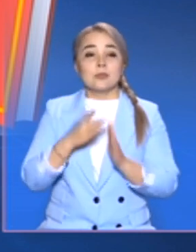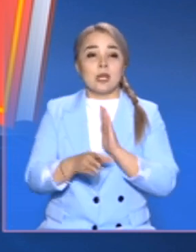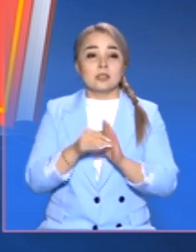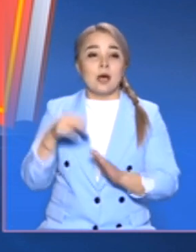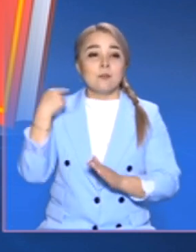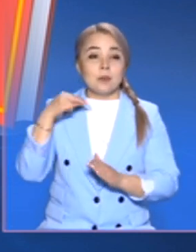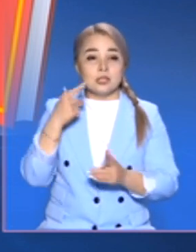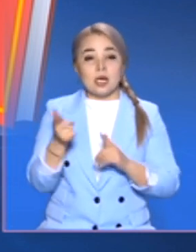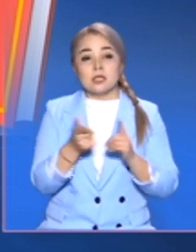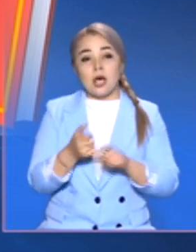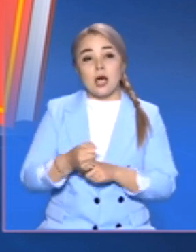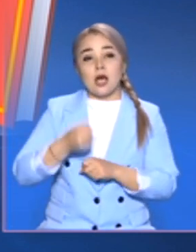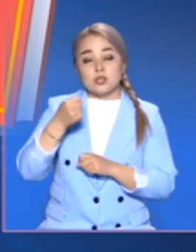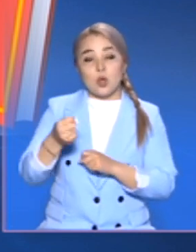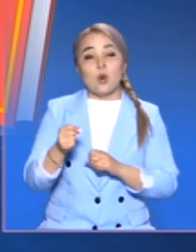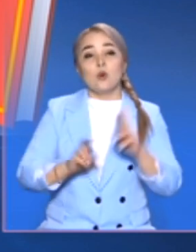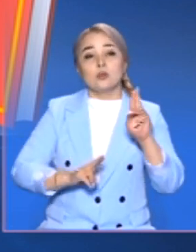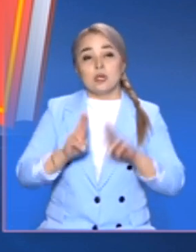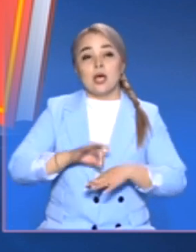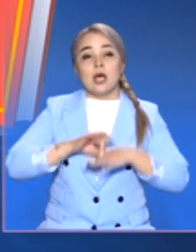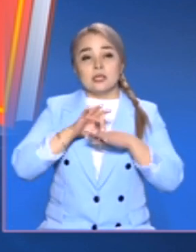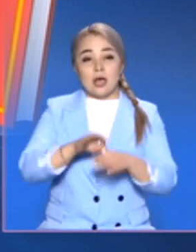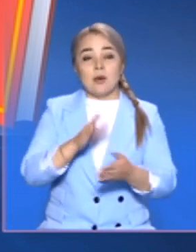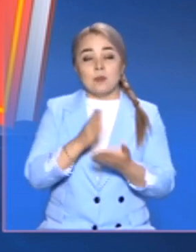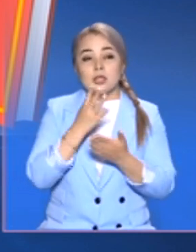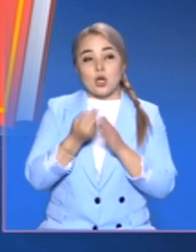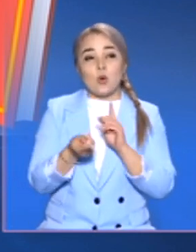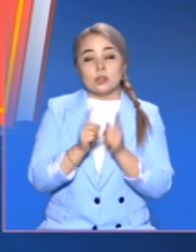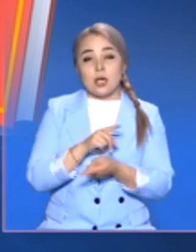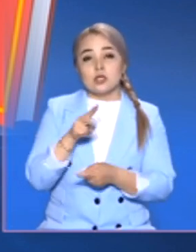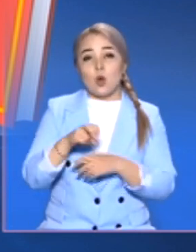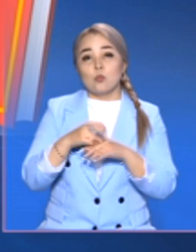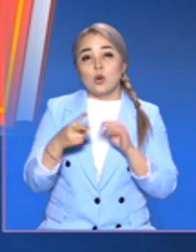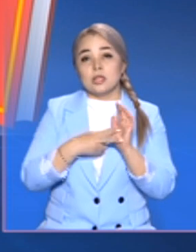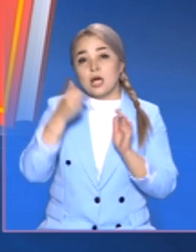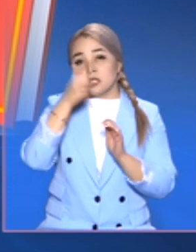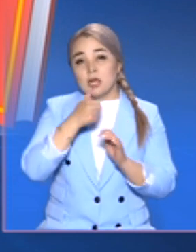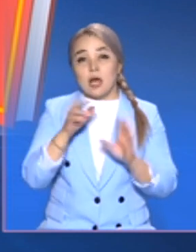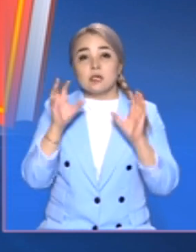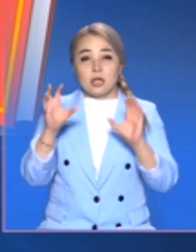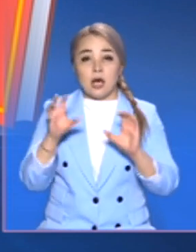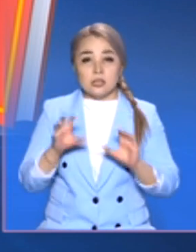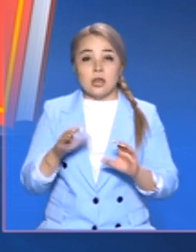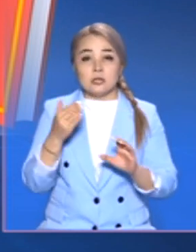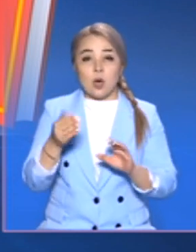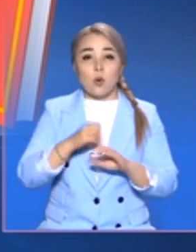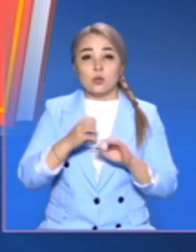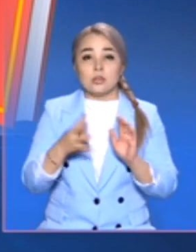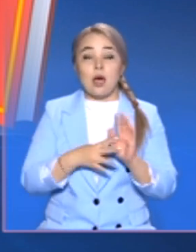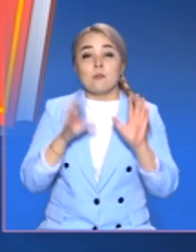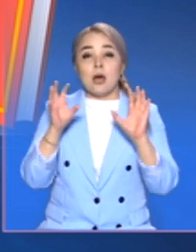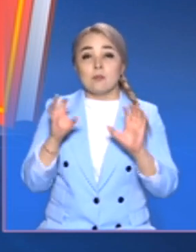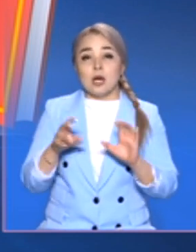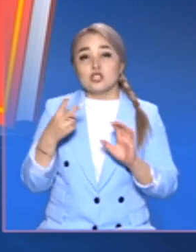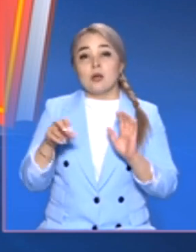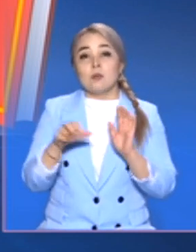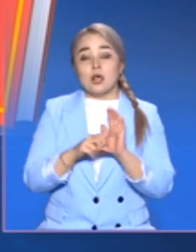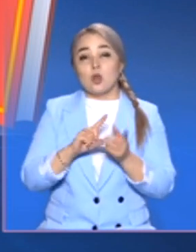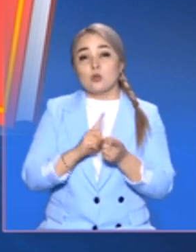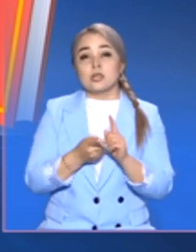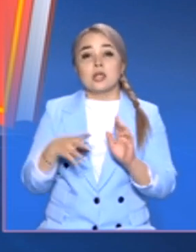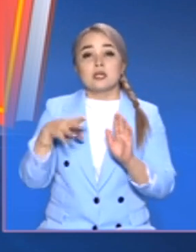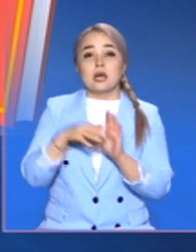сайлауын тағайындау және өткізу ережелері өзгерді. Ал 2017 жылы ата заңдағы 19 бапқа 26